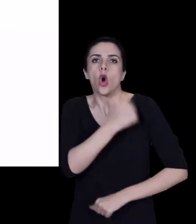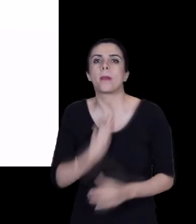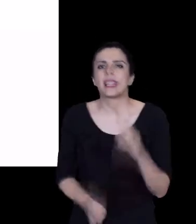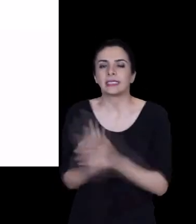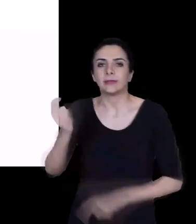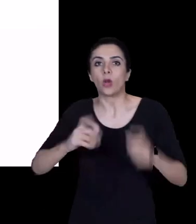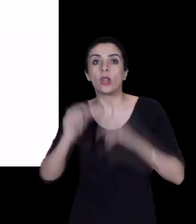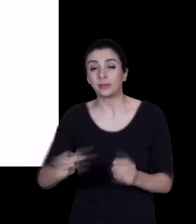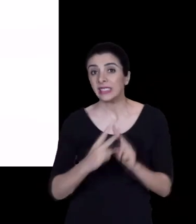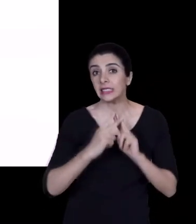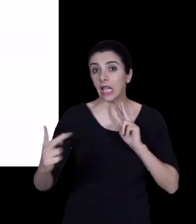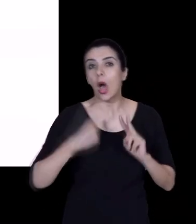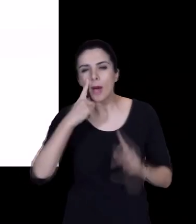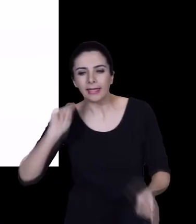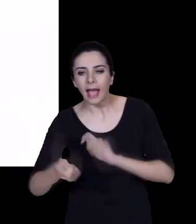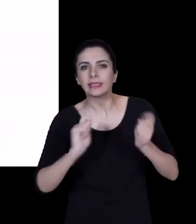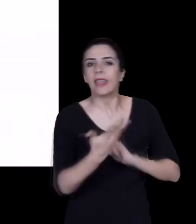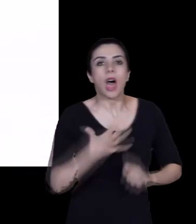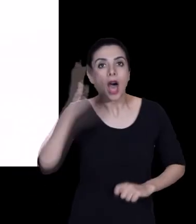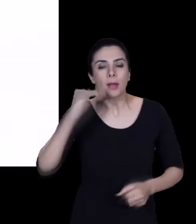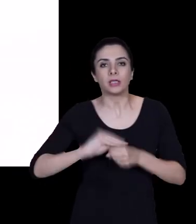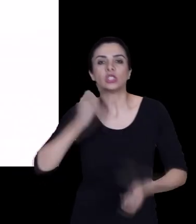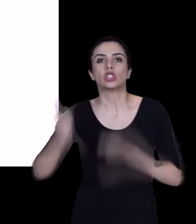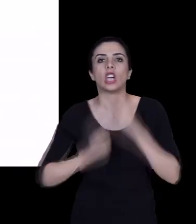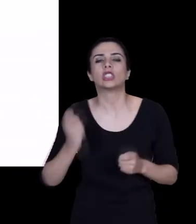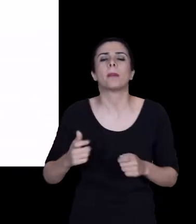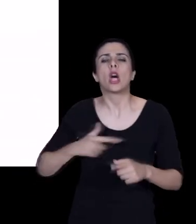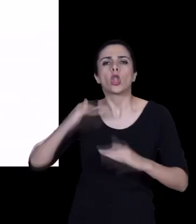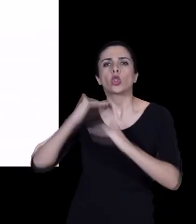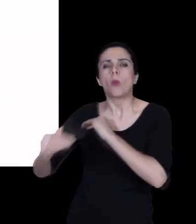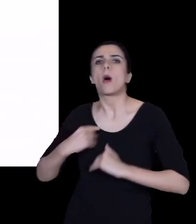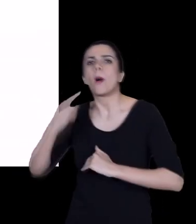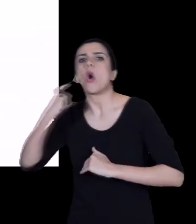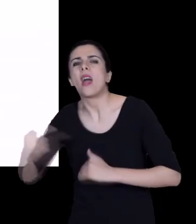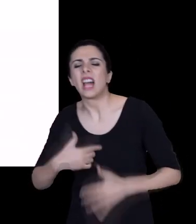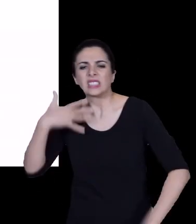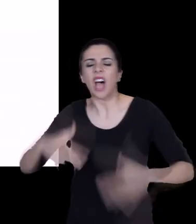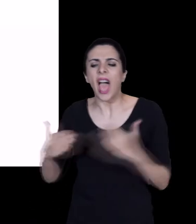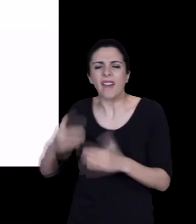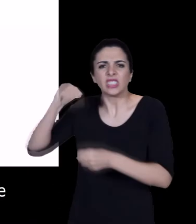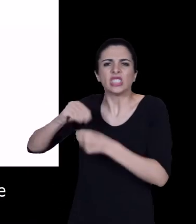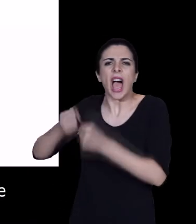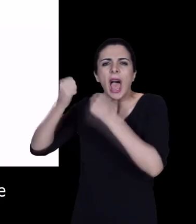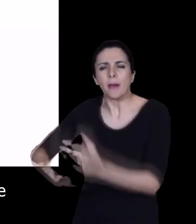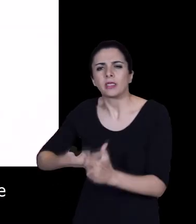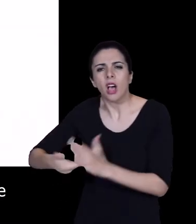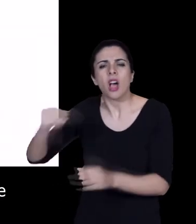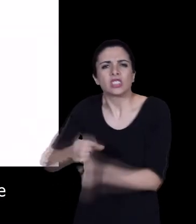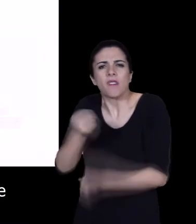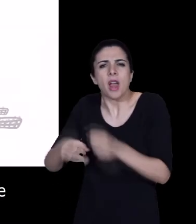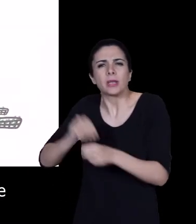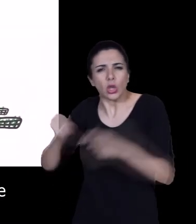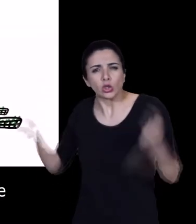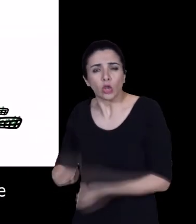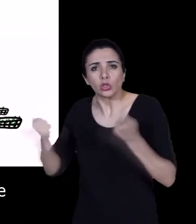inşası. Şimdi sırasıyla bu iki dönüşümü anlamaya çalışalım. Feodal toplumlarda sakatlar evlerde, tarlalarda, küçük